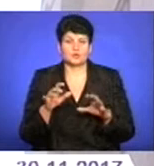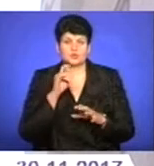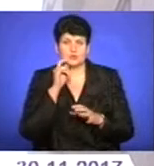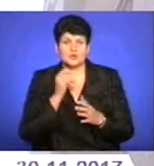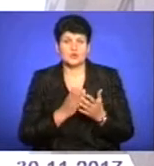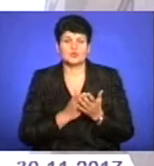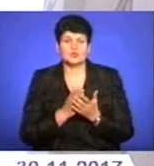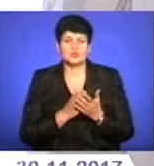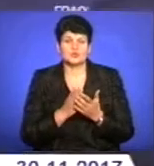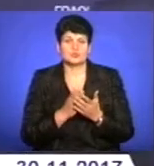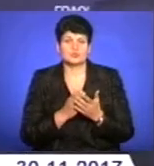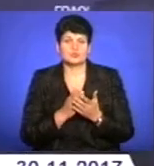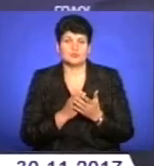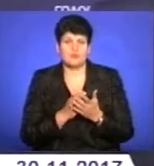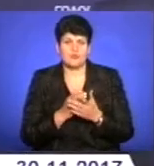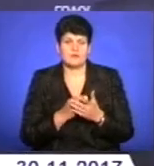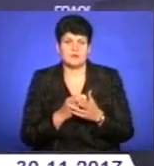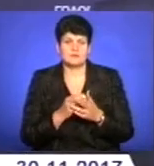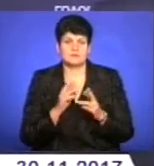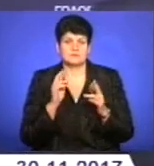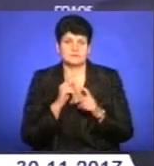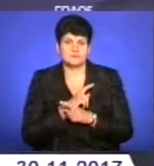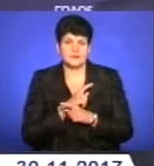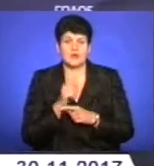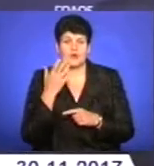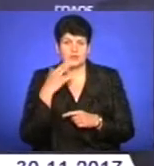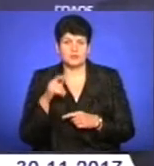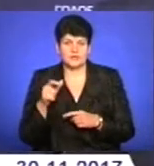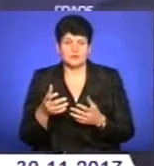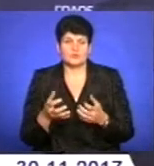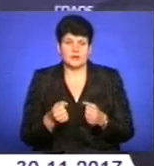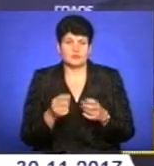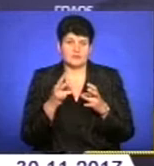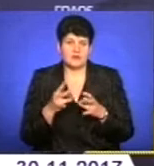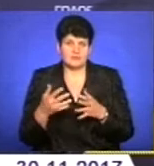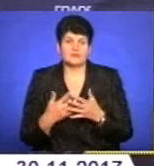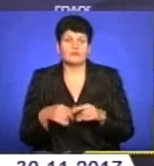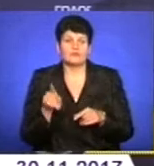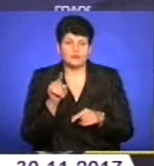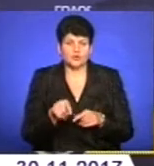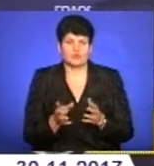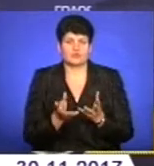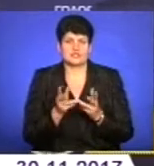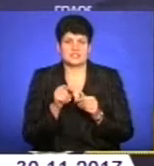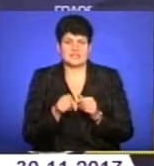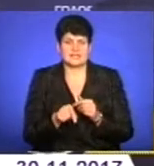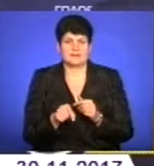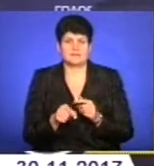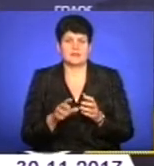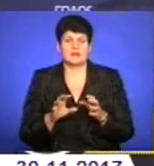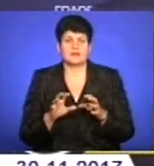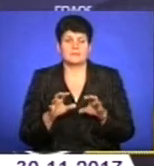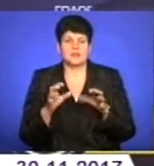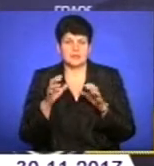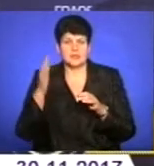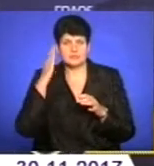«Службова недбалість». Коли людина отримує будь-які травми, в тому числі від плитки, яка впала з будинку, значить людина, мабуть, звертається в лікарню, чи то